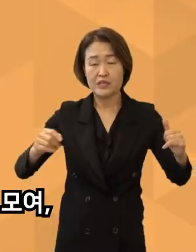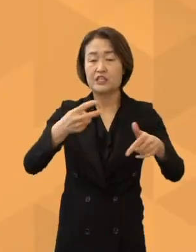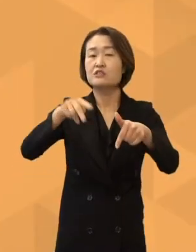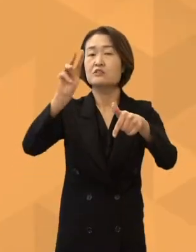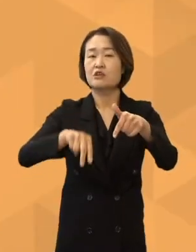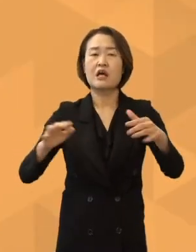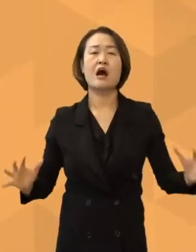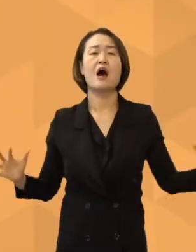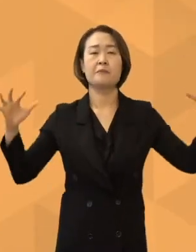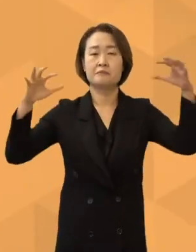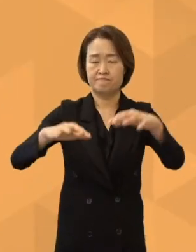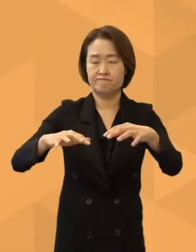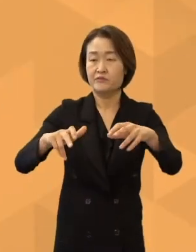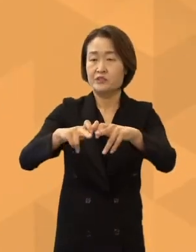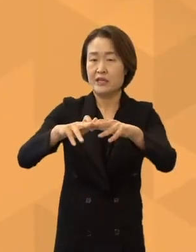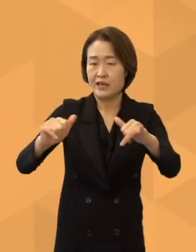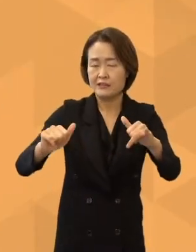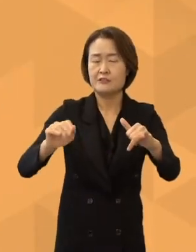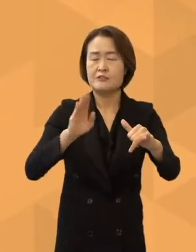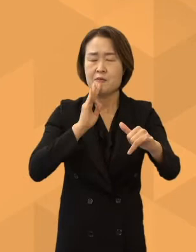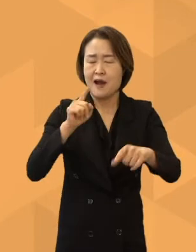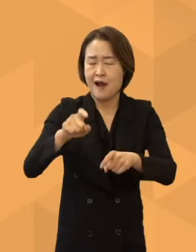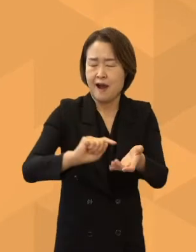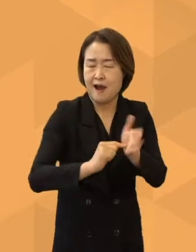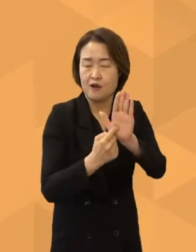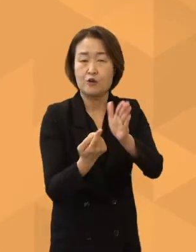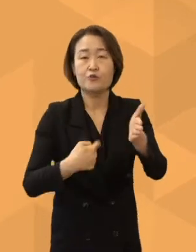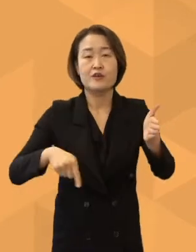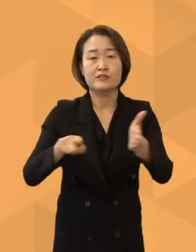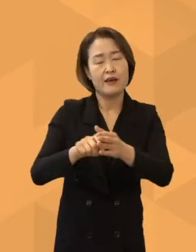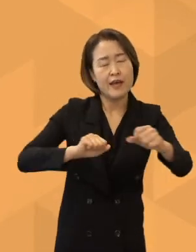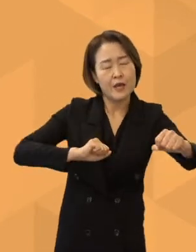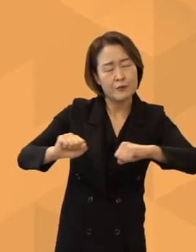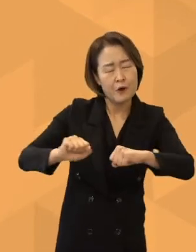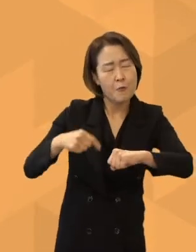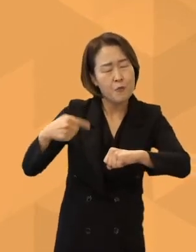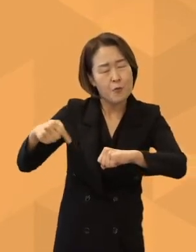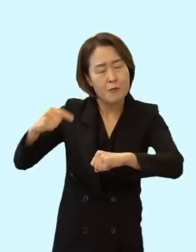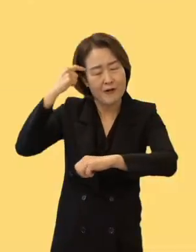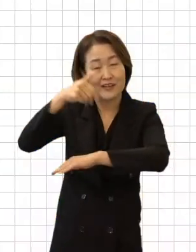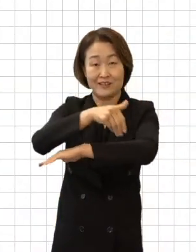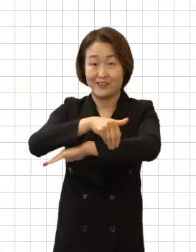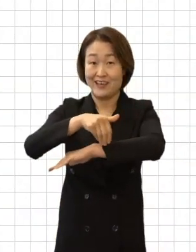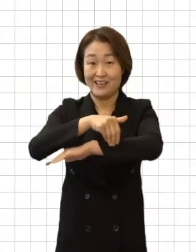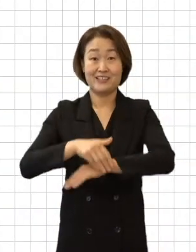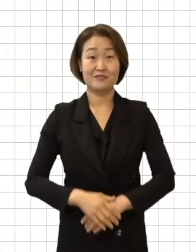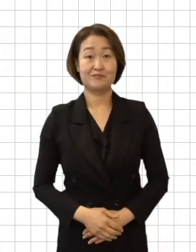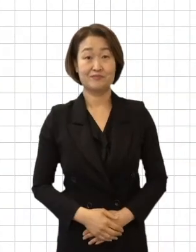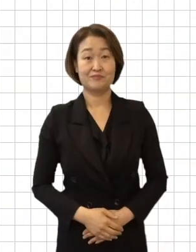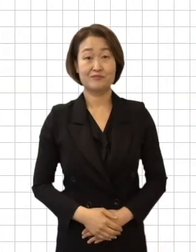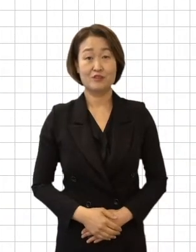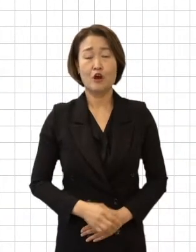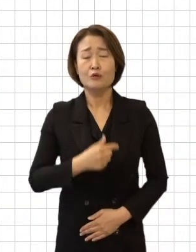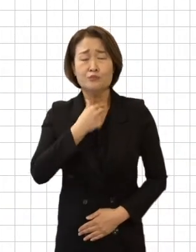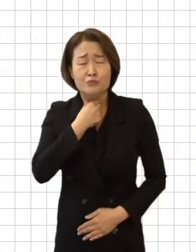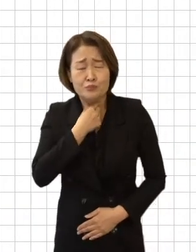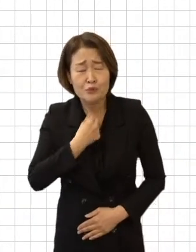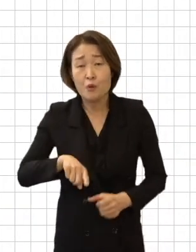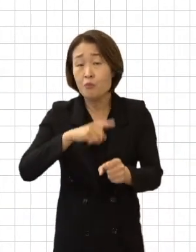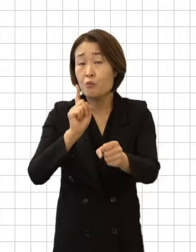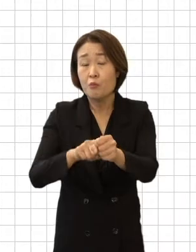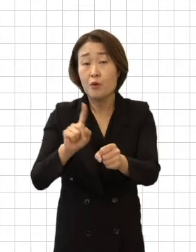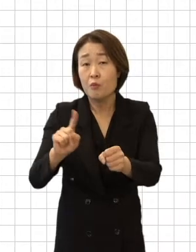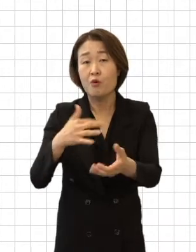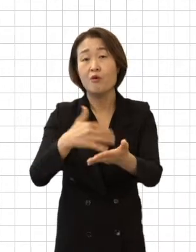인천에 모여 아시아 태평양 지역 장애인 권리 실현을 위해 정립한 행동 계획입니다. 인천전략이 이루고자